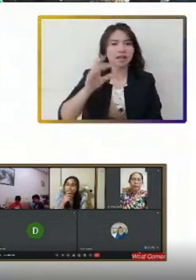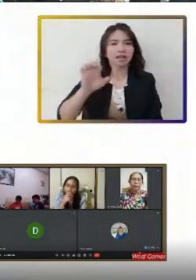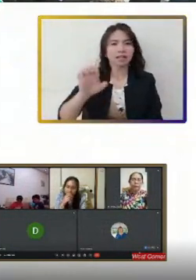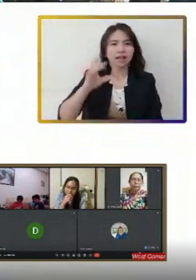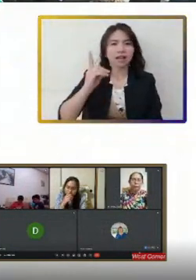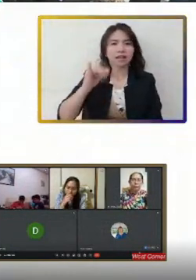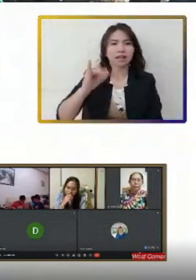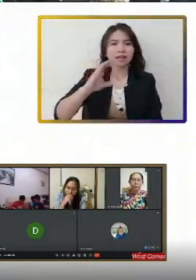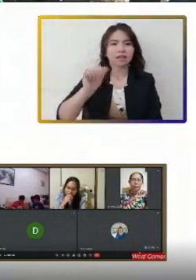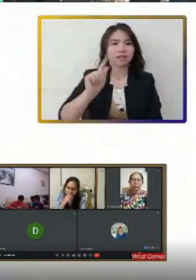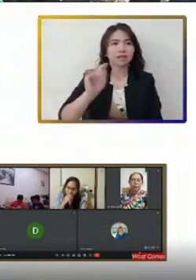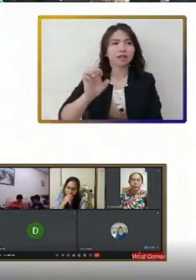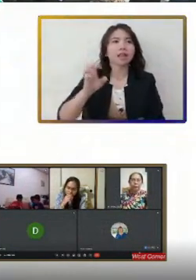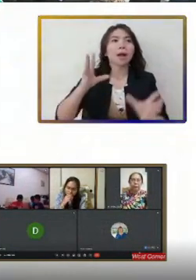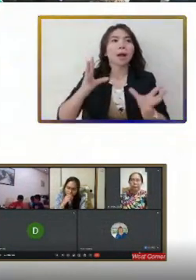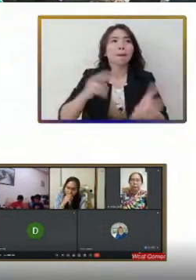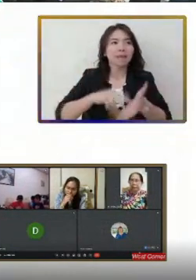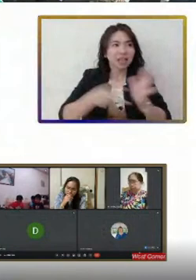no,